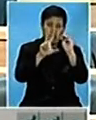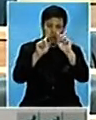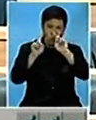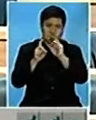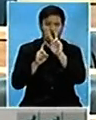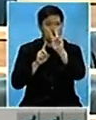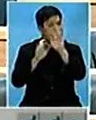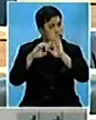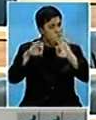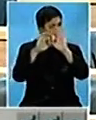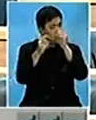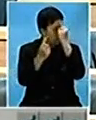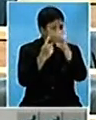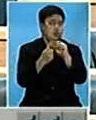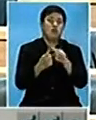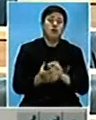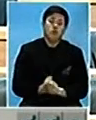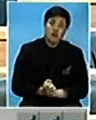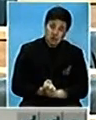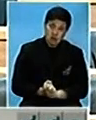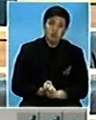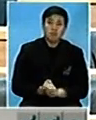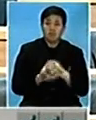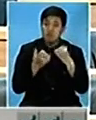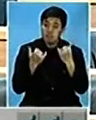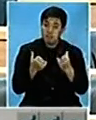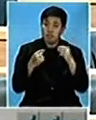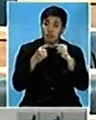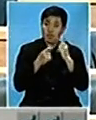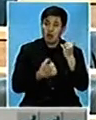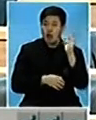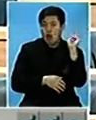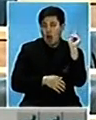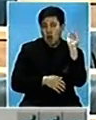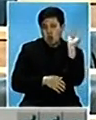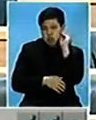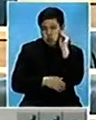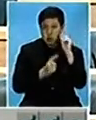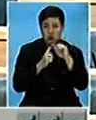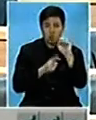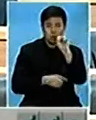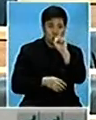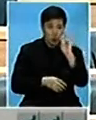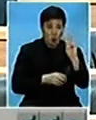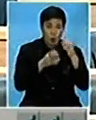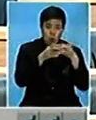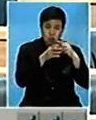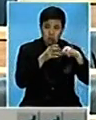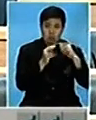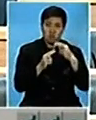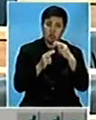เป็นสำคัญและตอนนี้นี่ทราบข่าวว่ามีกลุ่มสว.บางกลุ่มไปยื่น